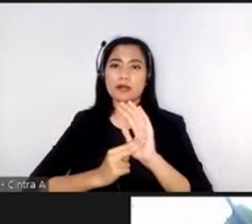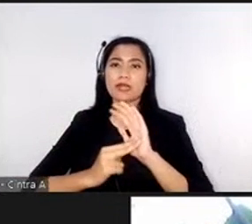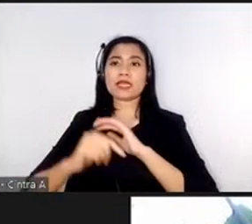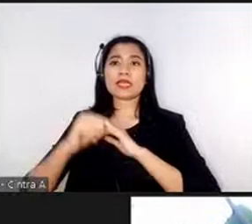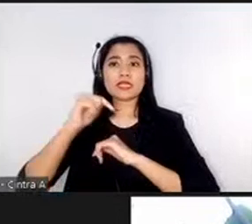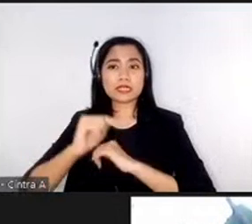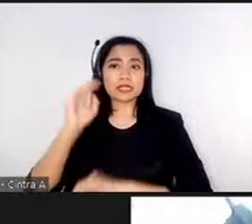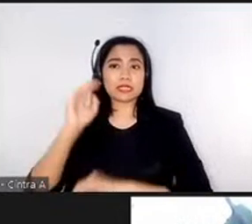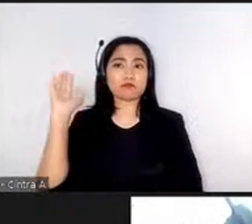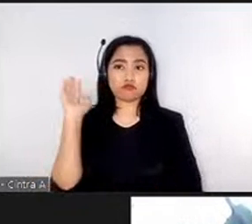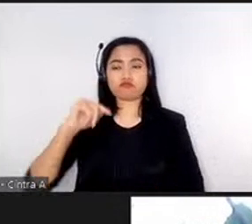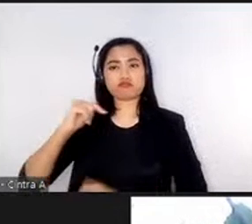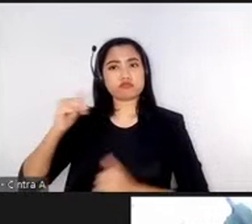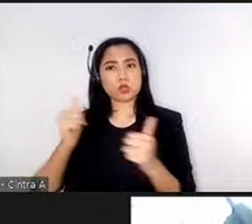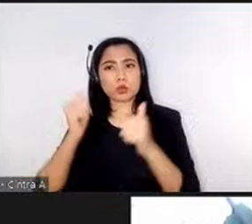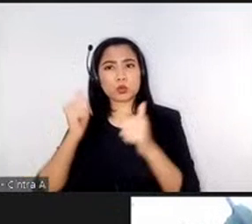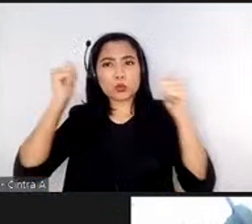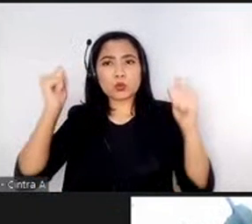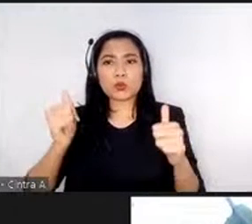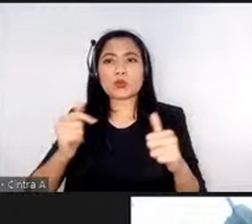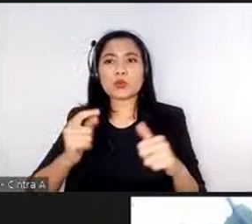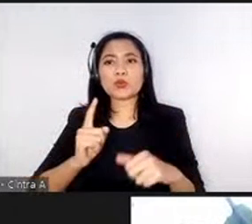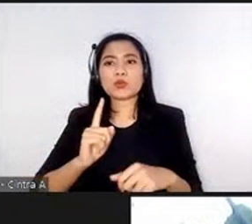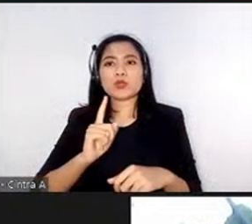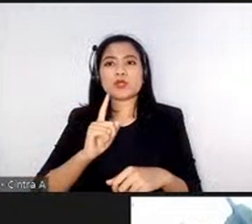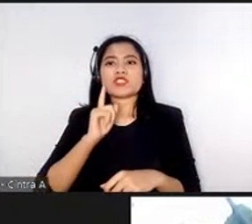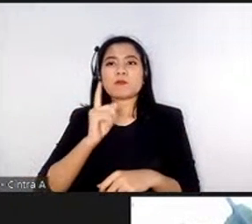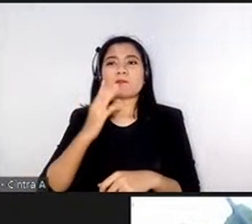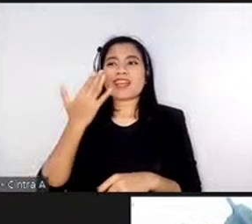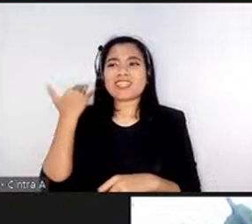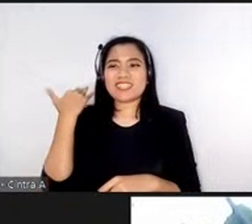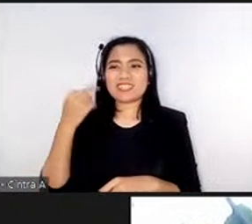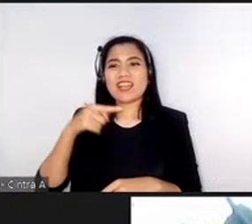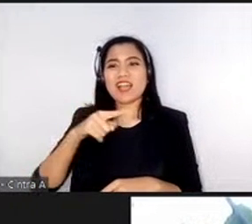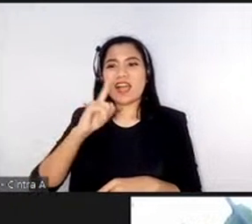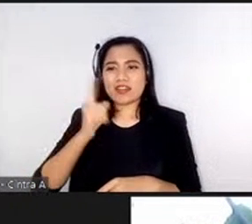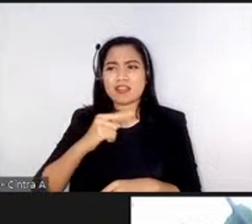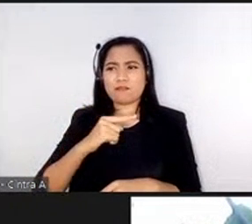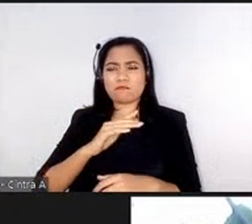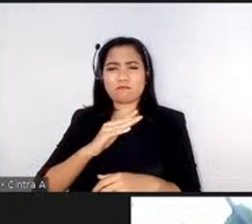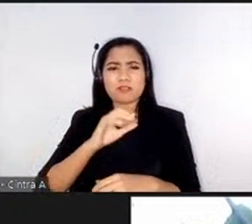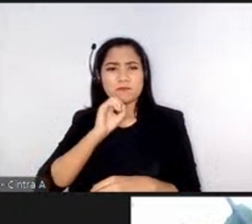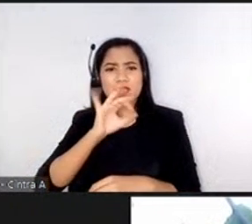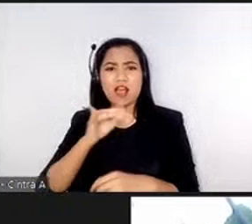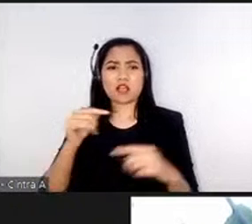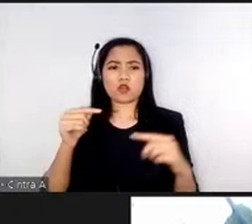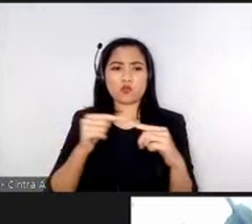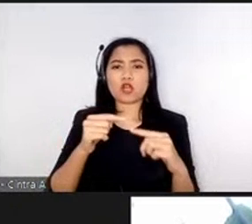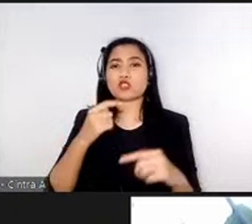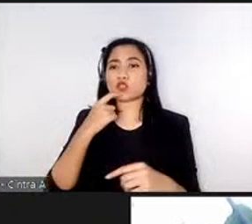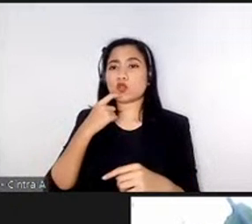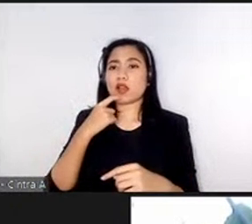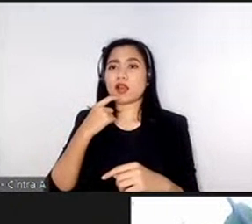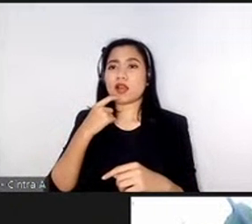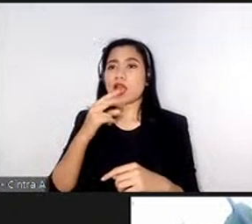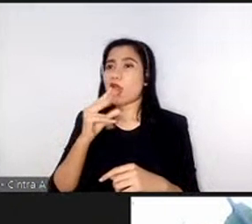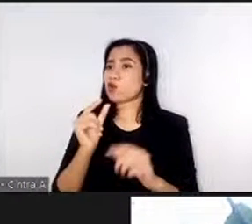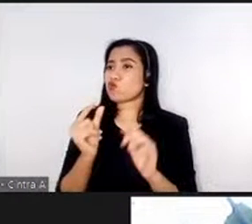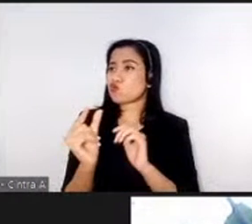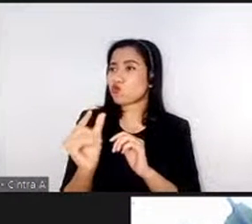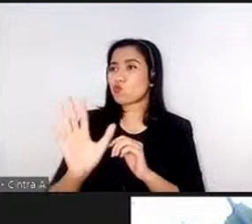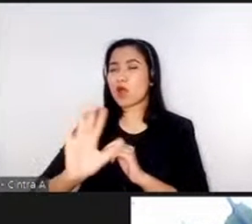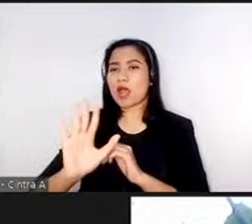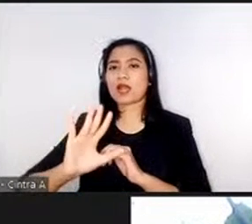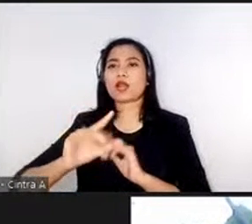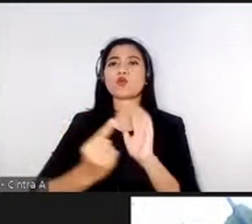karena dari tadi sudahempat dibahas eh Disinggung sedikit tentang RUU eh bukan RUU lagi sudah diresmikan